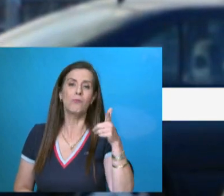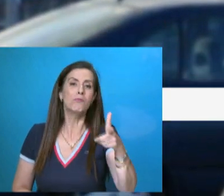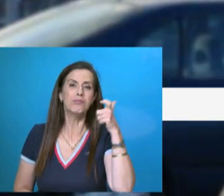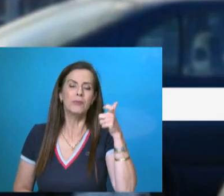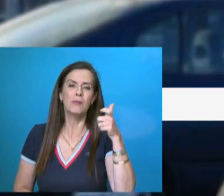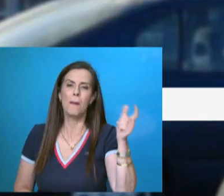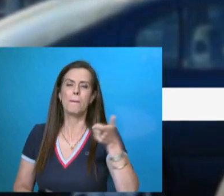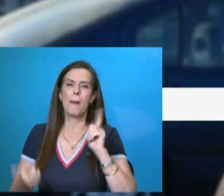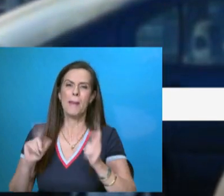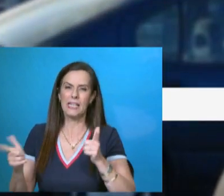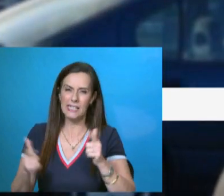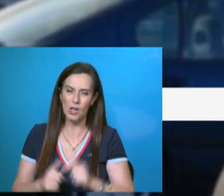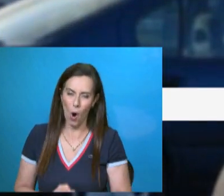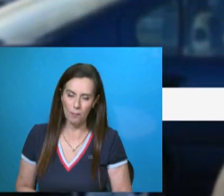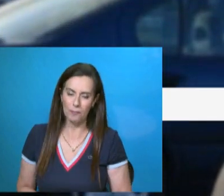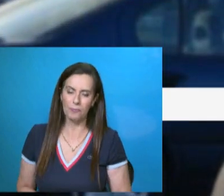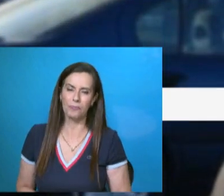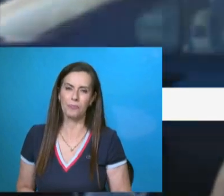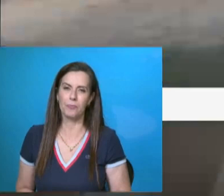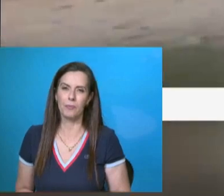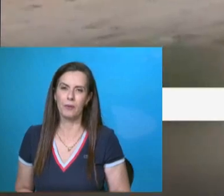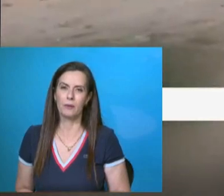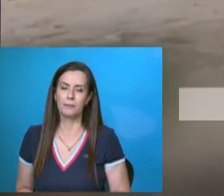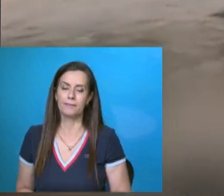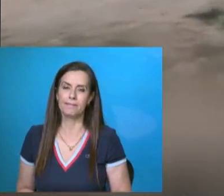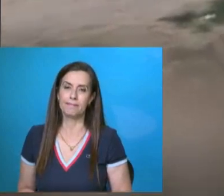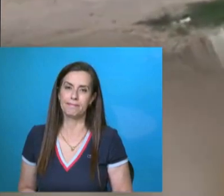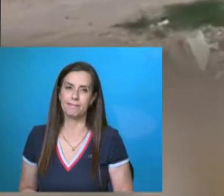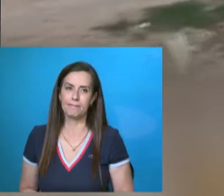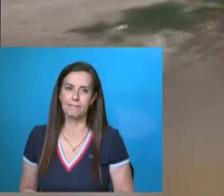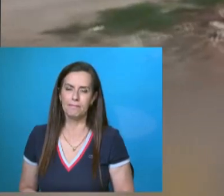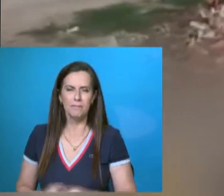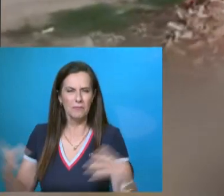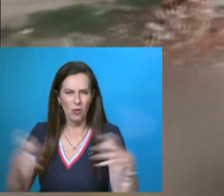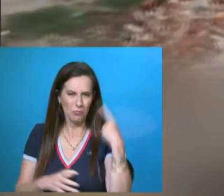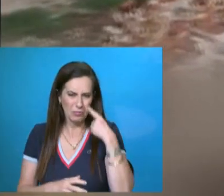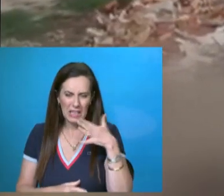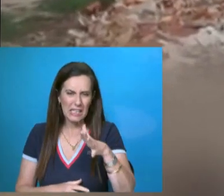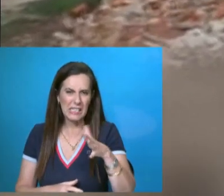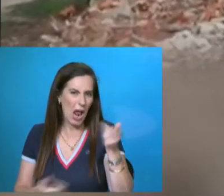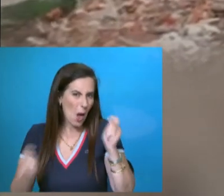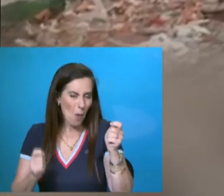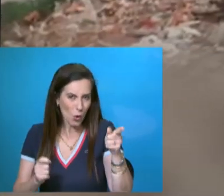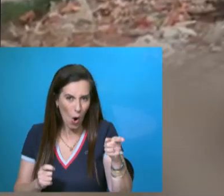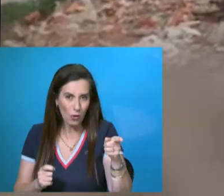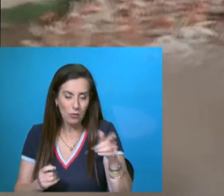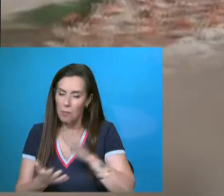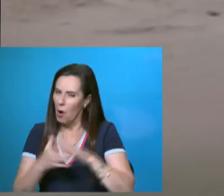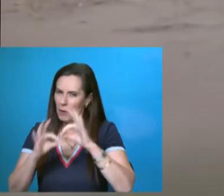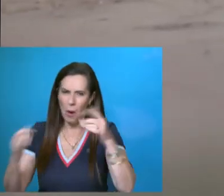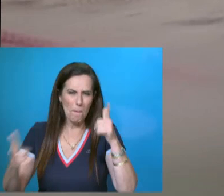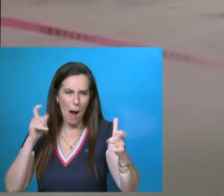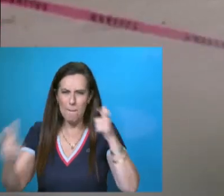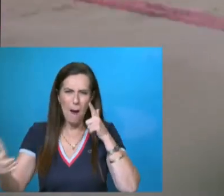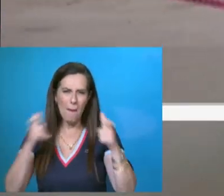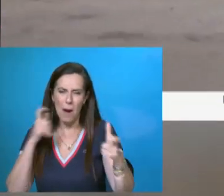לואיס פוטוסי במרכז מקסיקו. כנופיה מקומית נכנסה למועדון שבו הופיע, ופשוט החלה לירות לכל עבר.